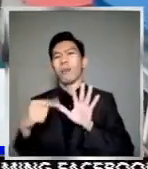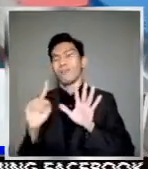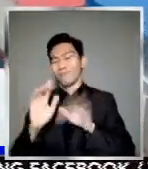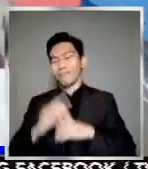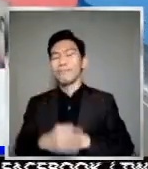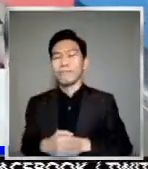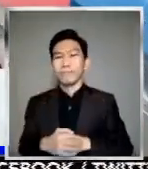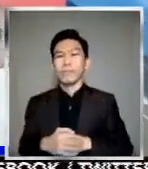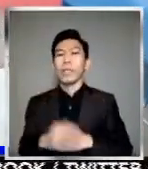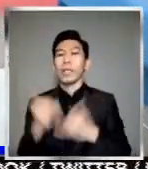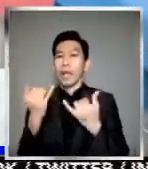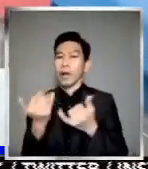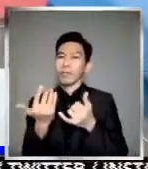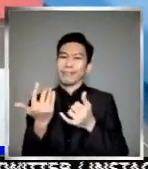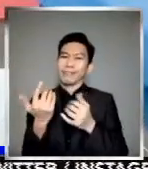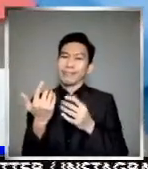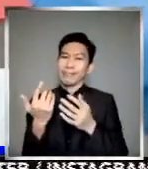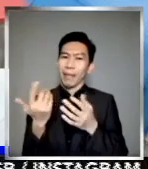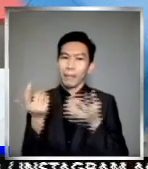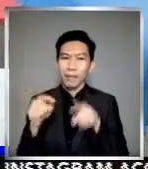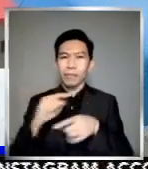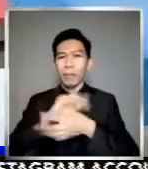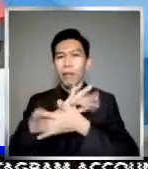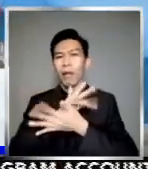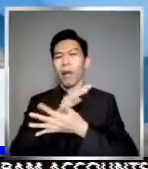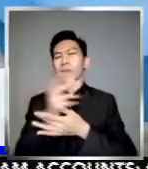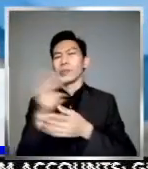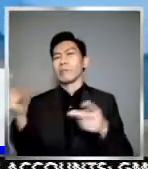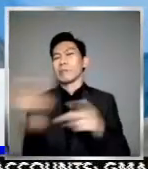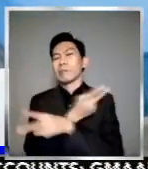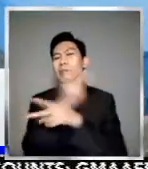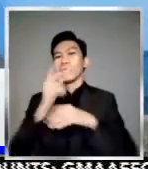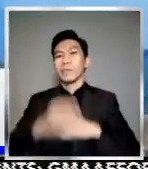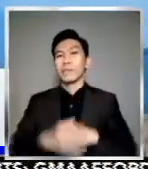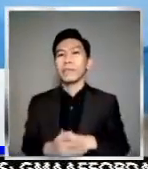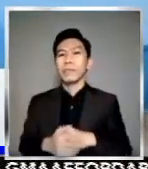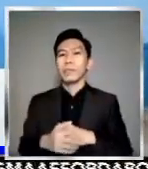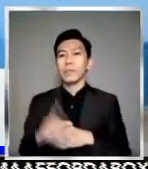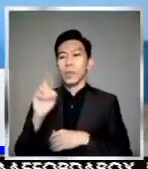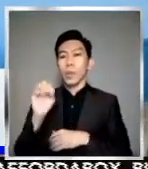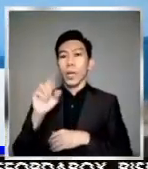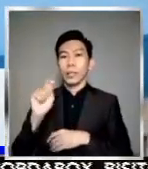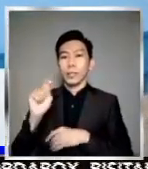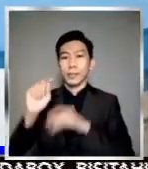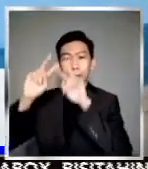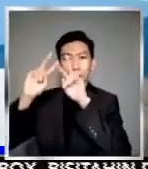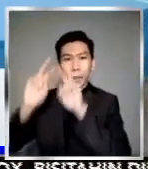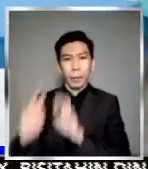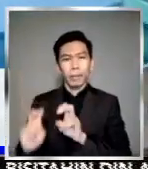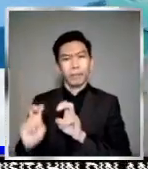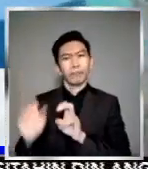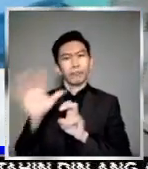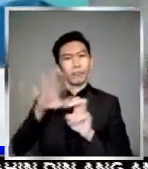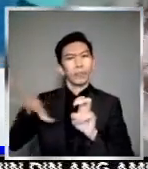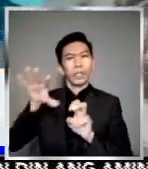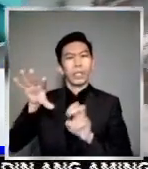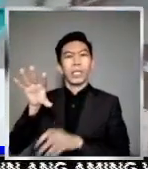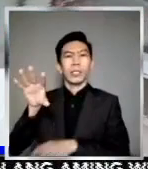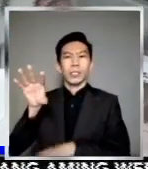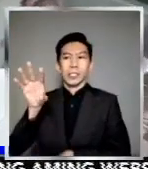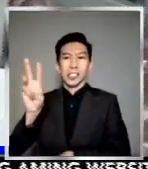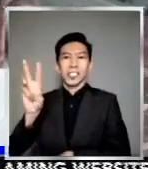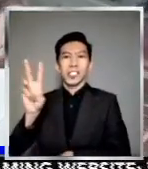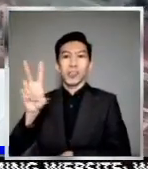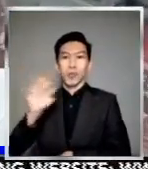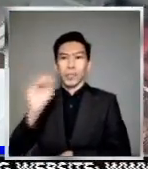pandemya. Ayon sa Rapid Nutrition Survey na isinagawa ng DOST, 62% o 6 out of 10 sa mga